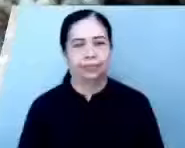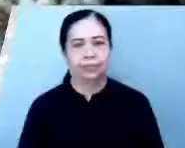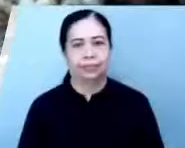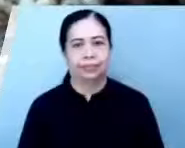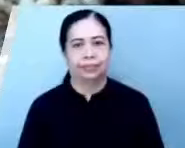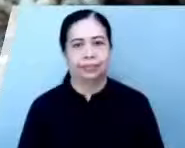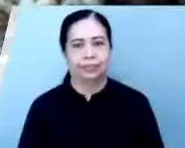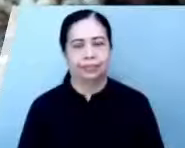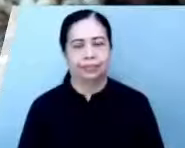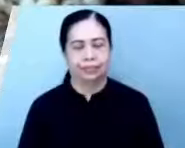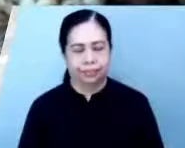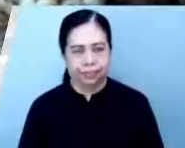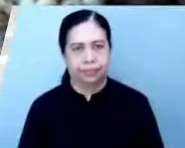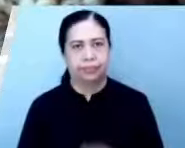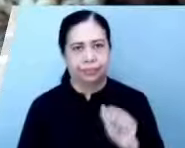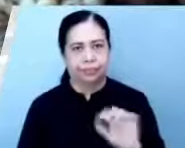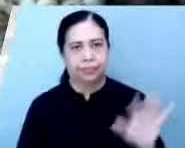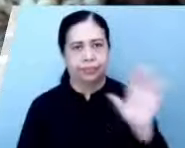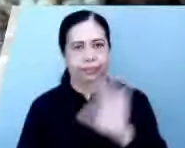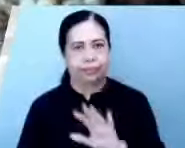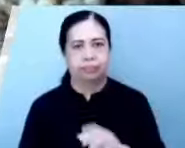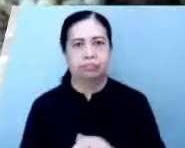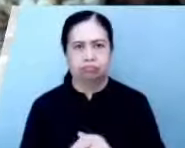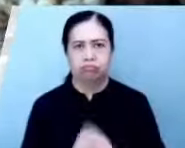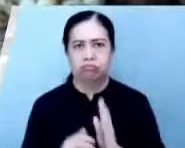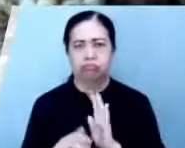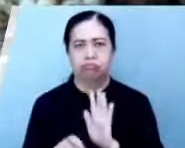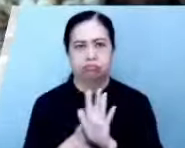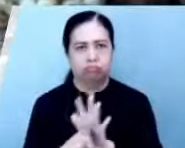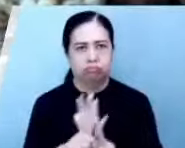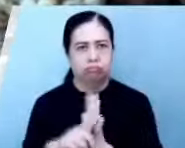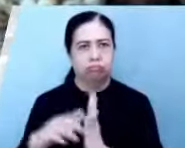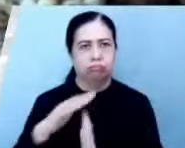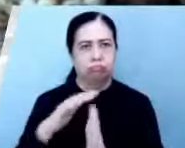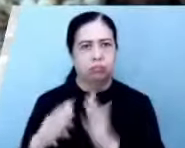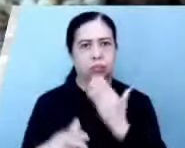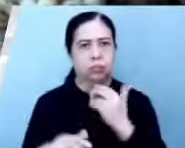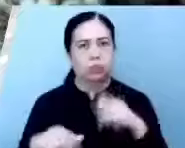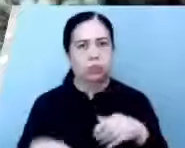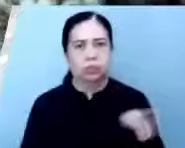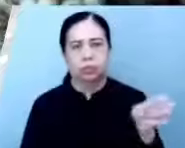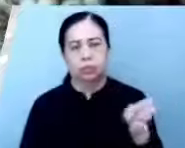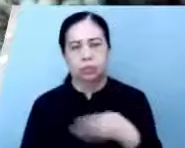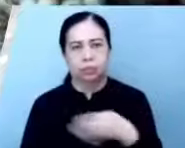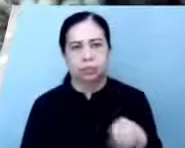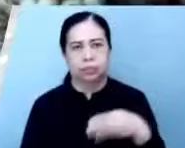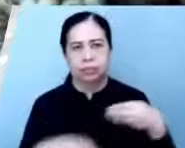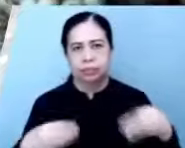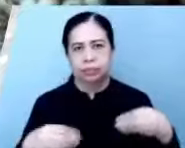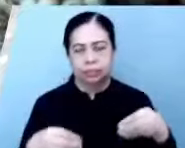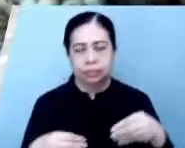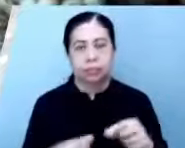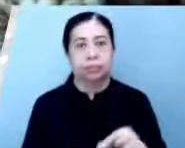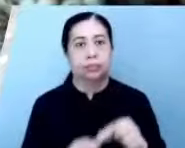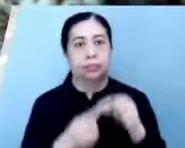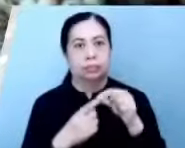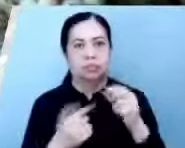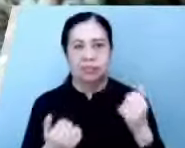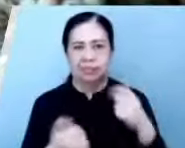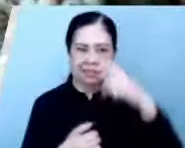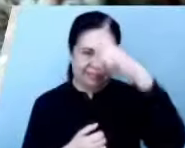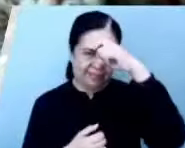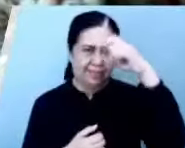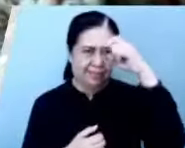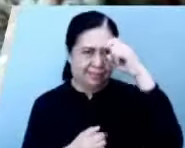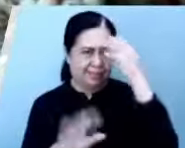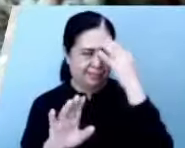Igan, maganda umaga. Malakas daw ang bentahan ngayon ng asukal dito sa Blumentritt Market sa Maynila. Lalo na at tag-init. Siyempre, isa yan sa